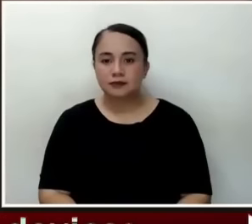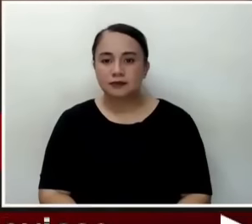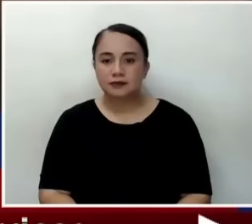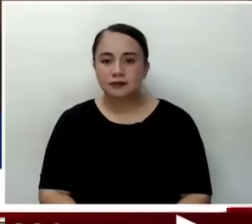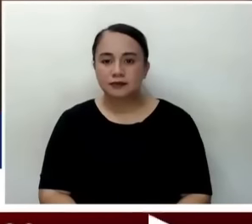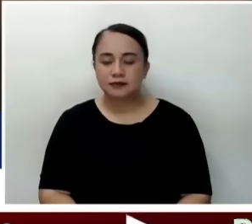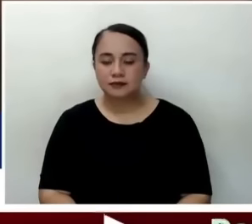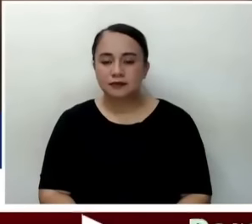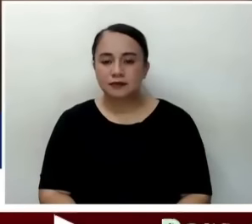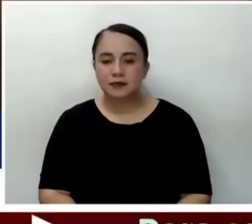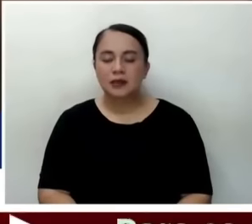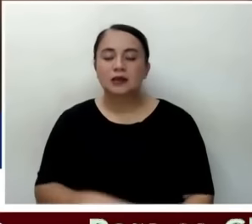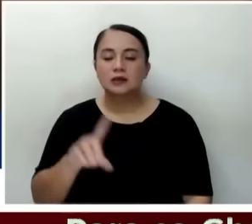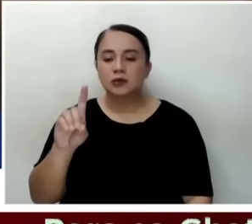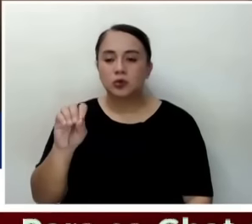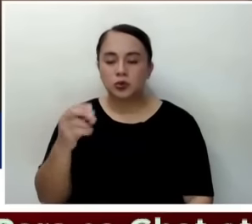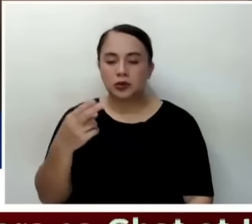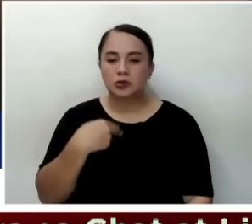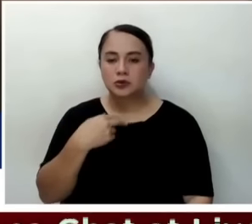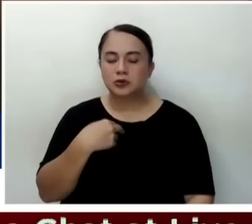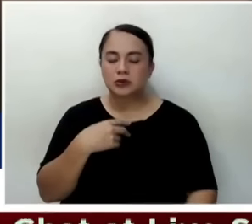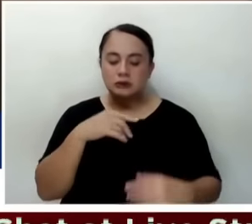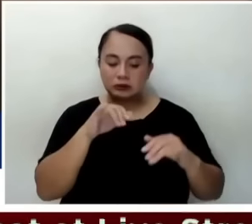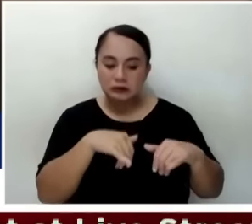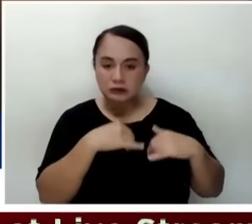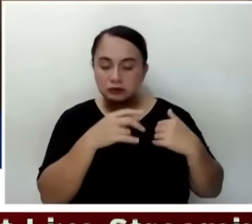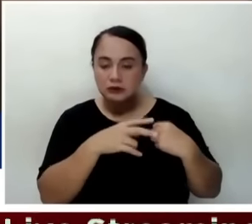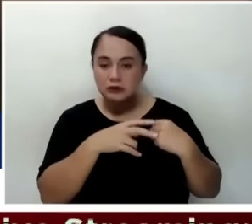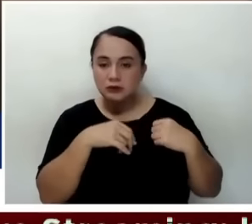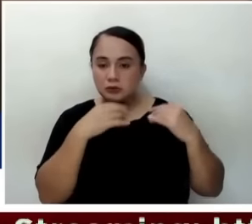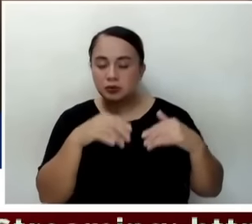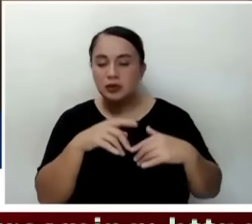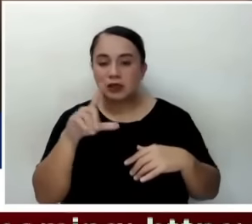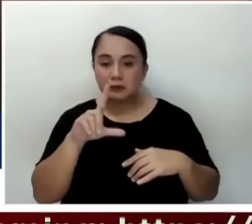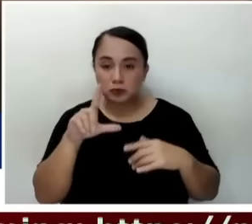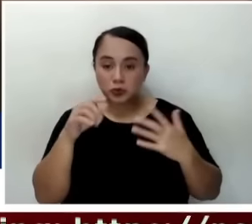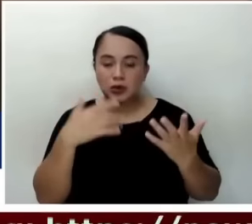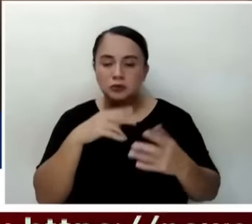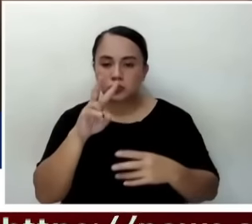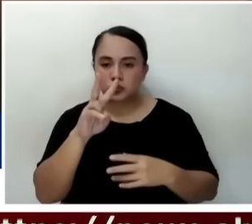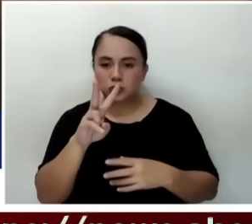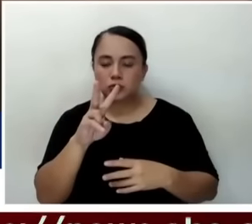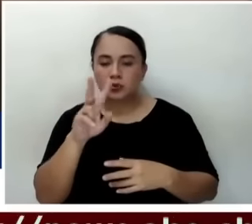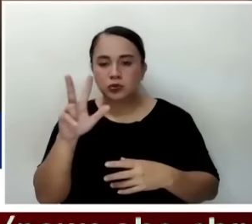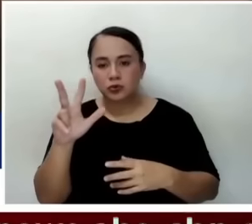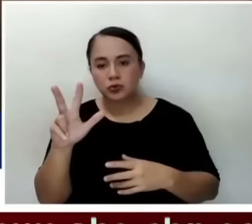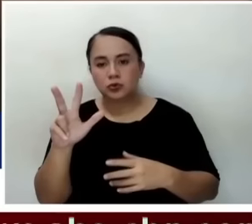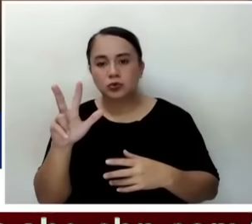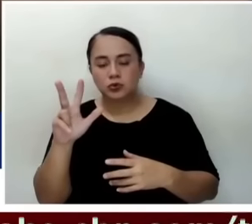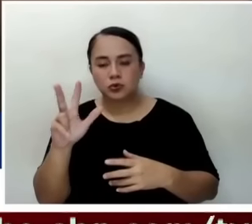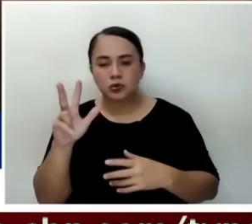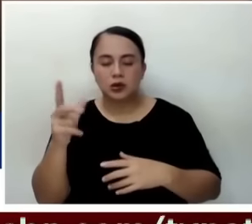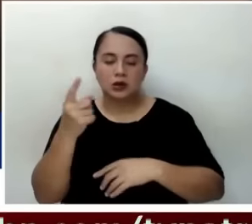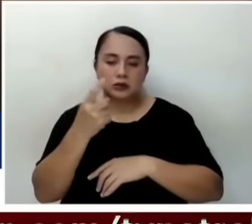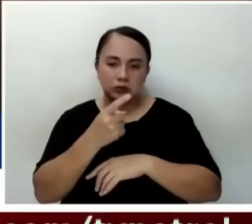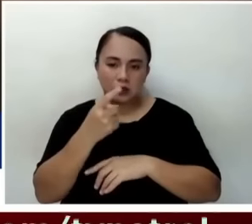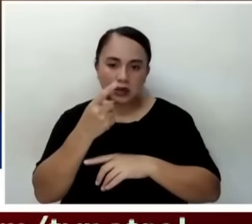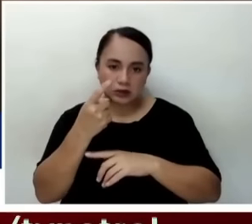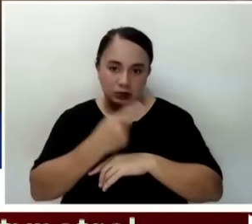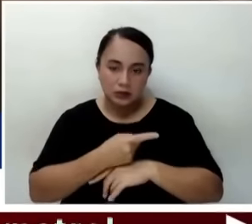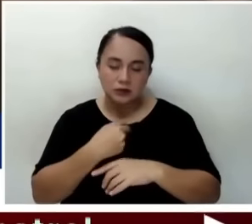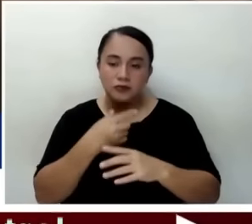Karen, ayon sa DOH, ang incubation period ng leptospirosis ay 2 hanggang 30 araw mula sa exposure. Pero